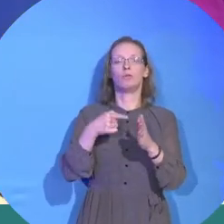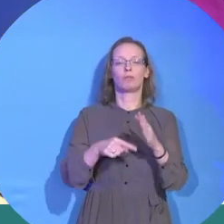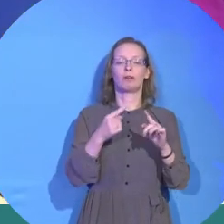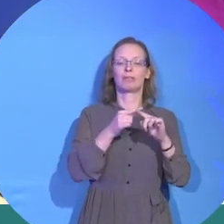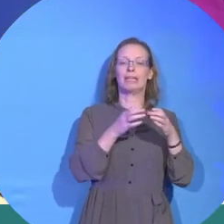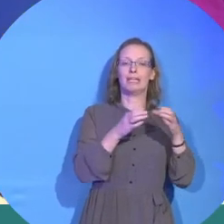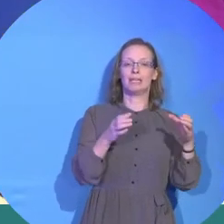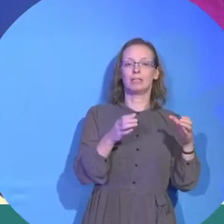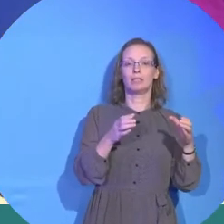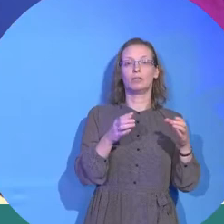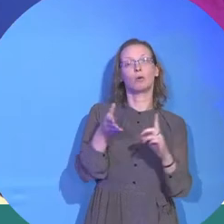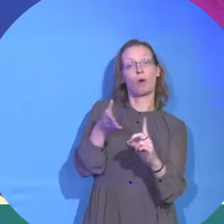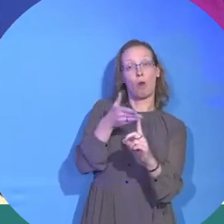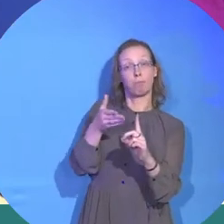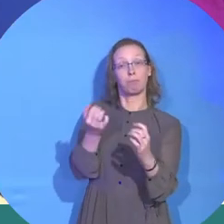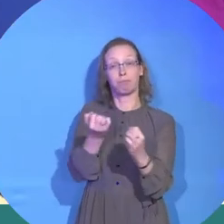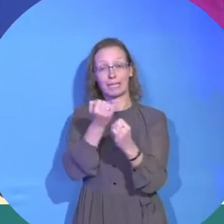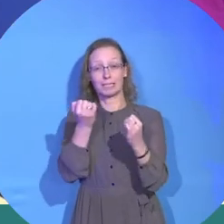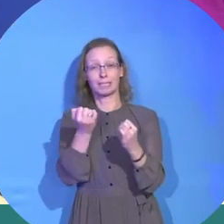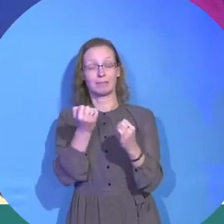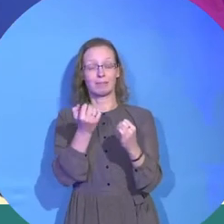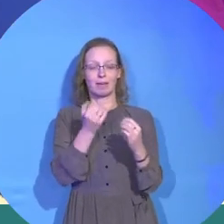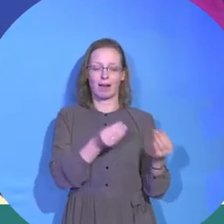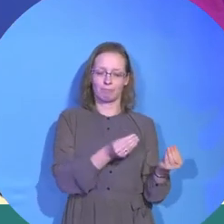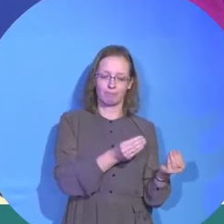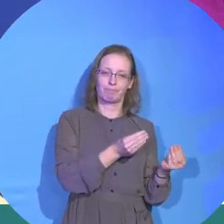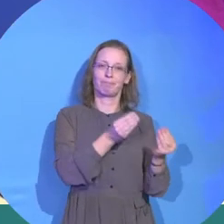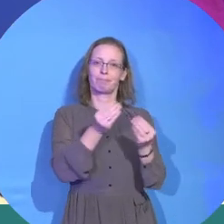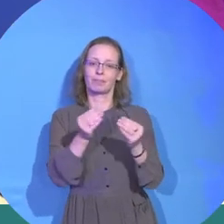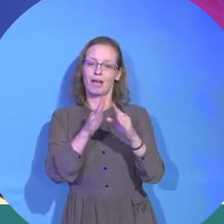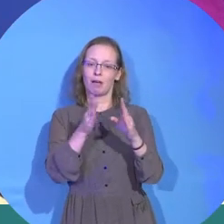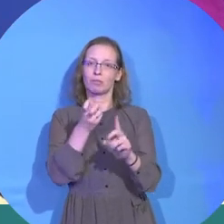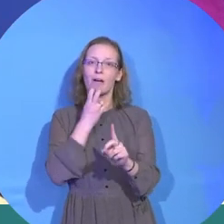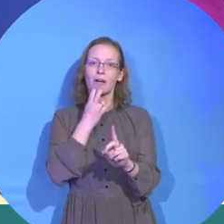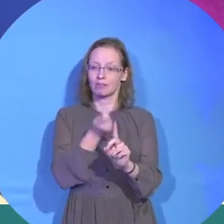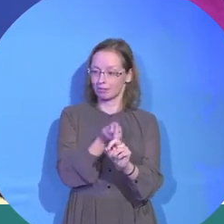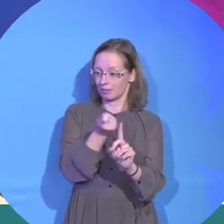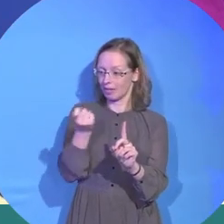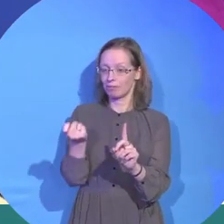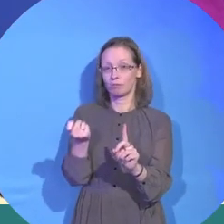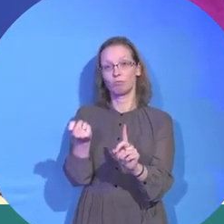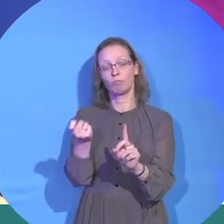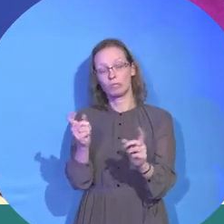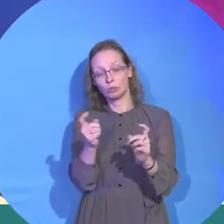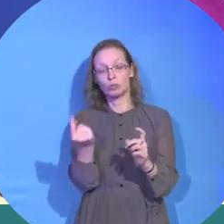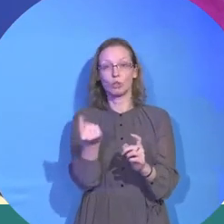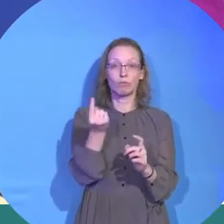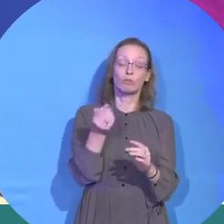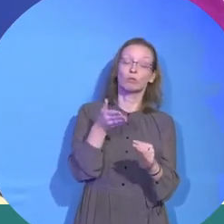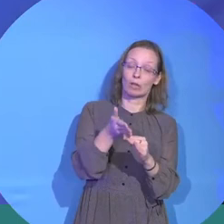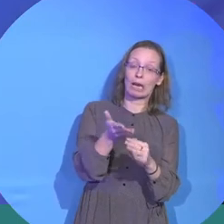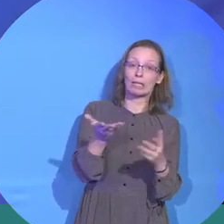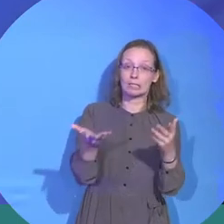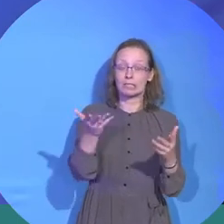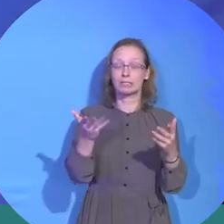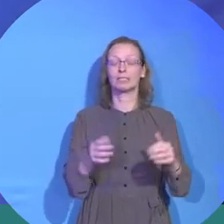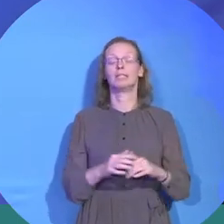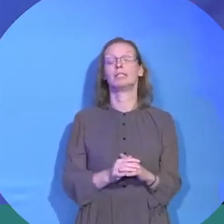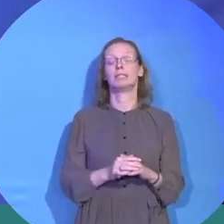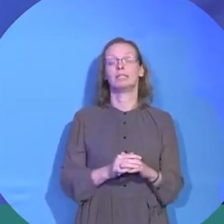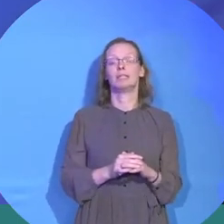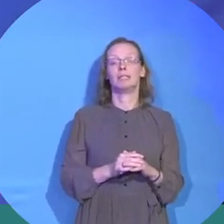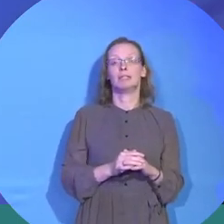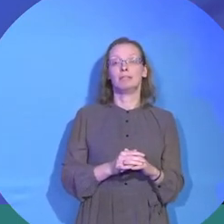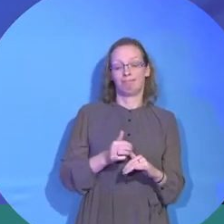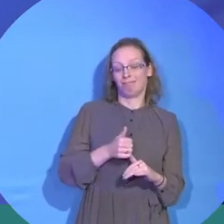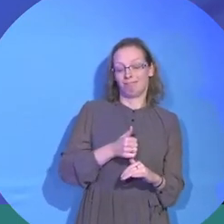huisartsen. Nou, daar is discussie over terecht. De vraag is ook of het past. Paul geeft al aan van, lang niet alle huisartsen hebben hier